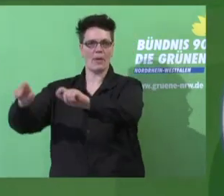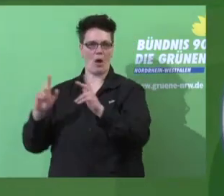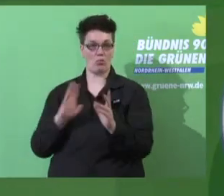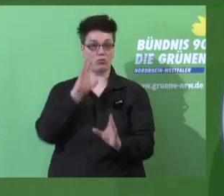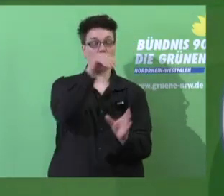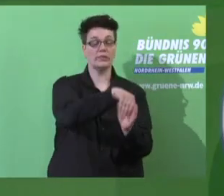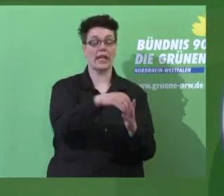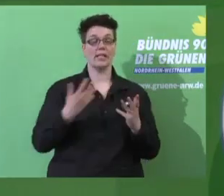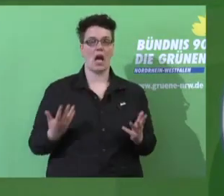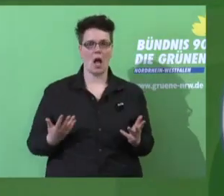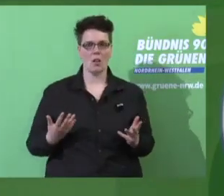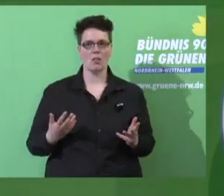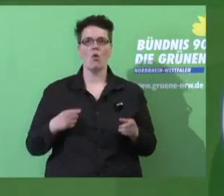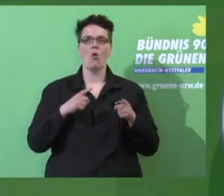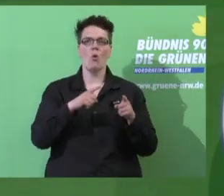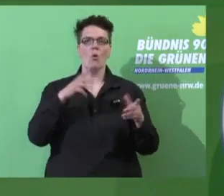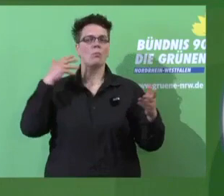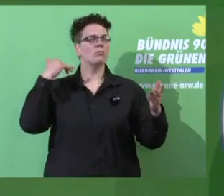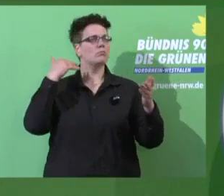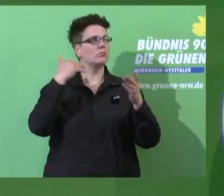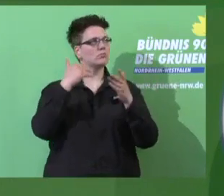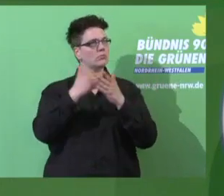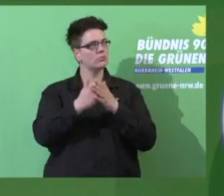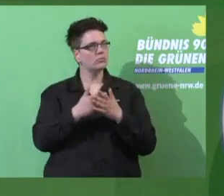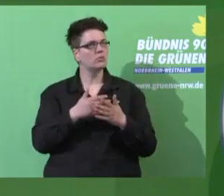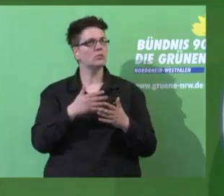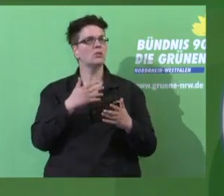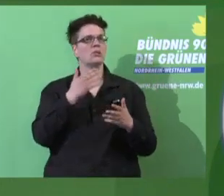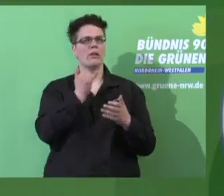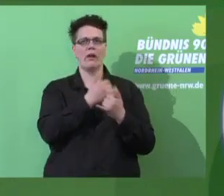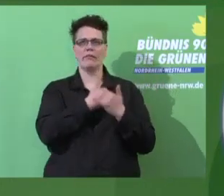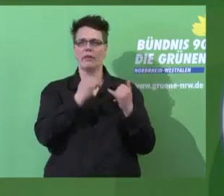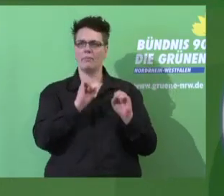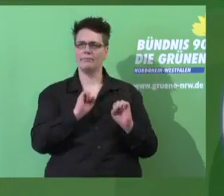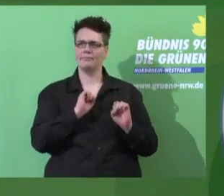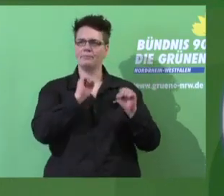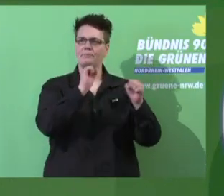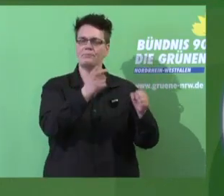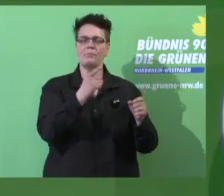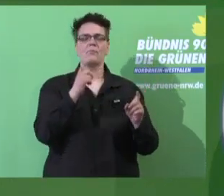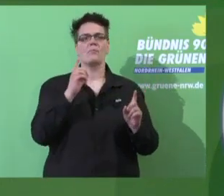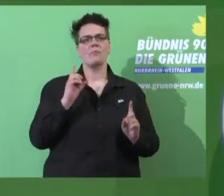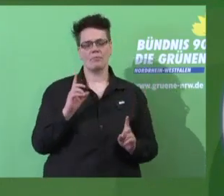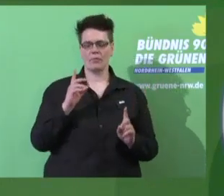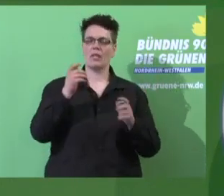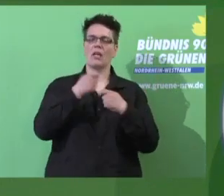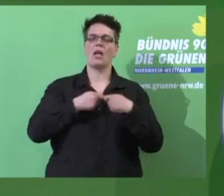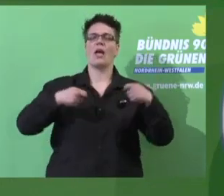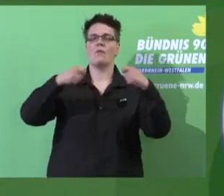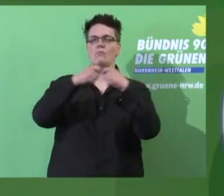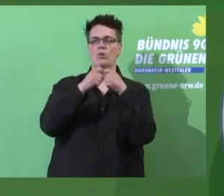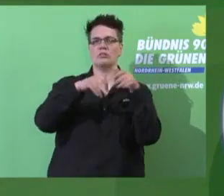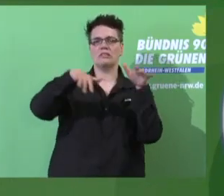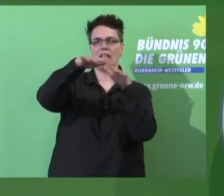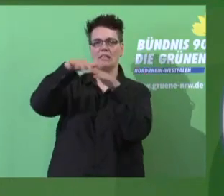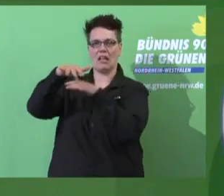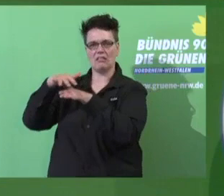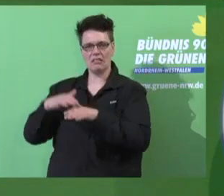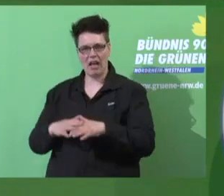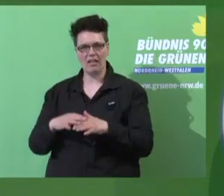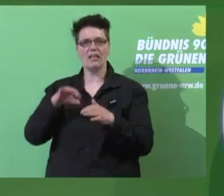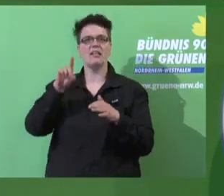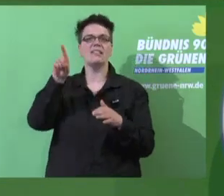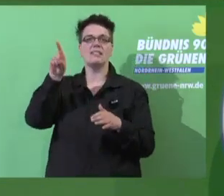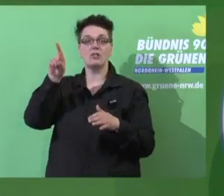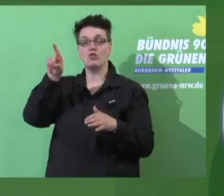in der Vergangenheit, ist er so zustande gekommen, dass die Bundesländer, die DB AG und interessierte